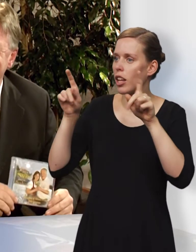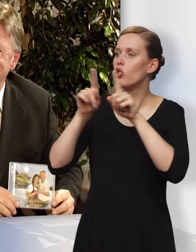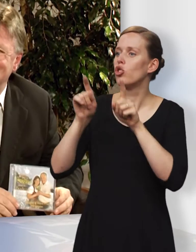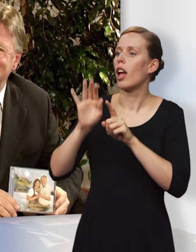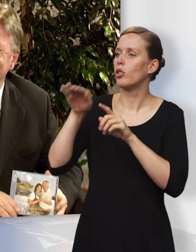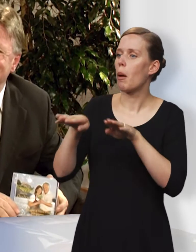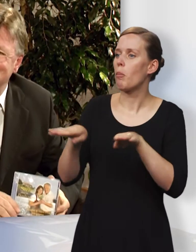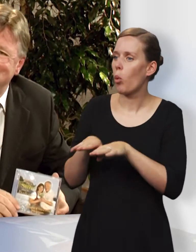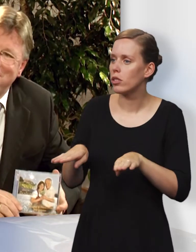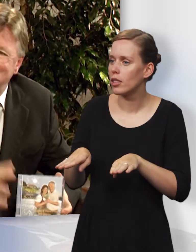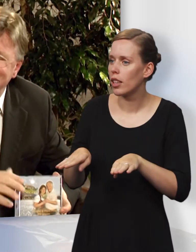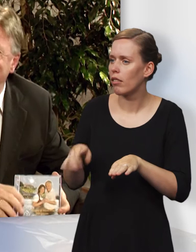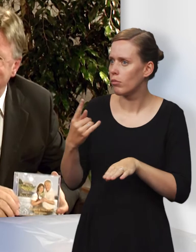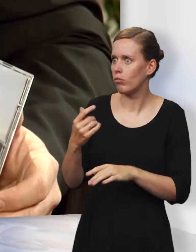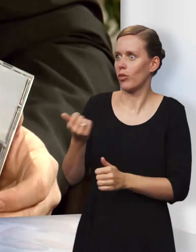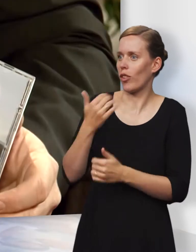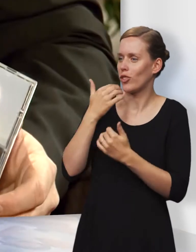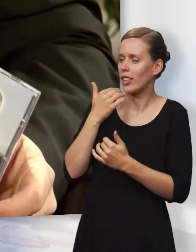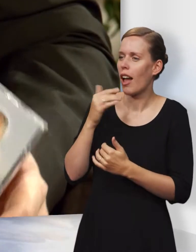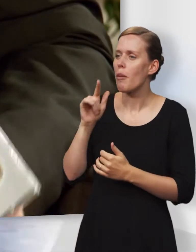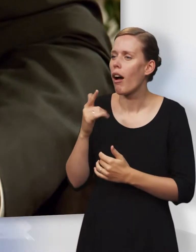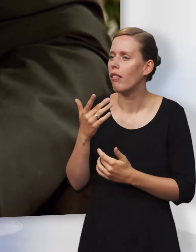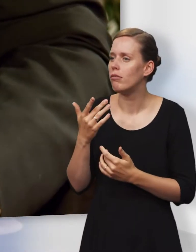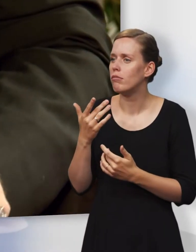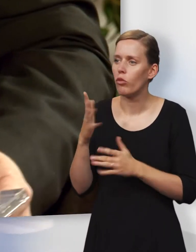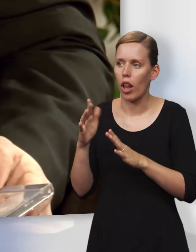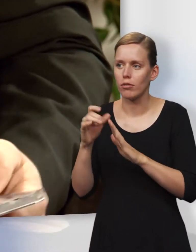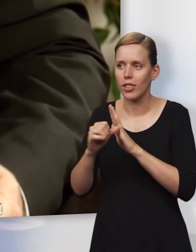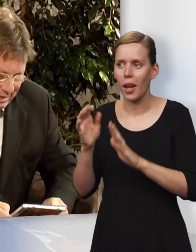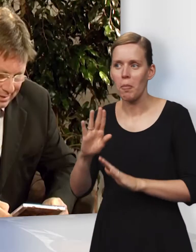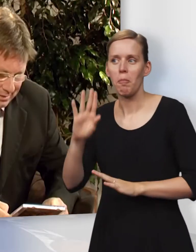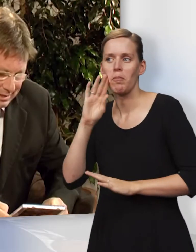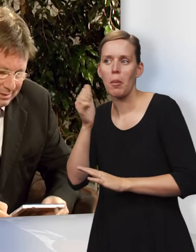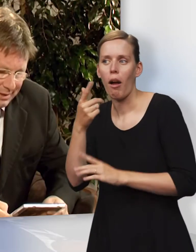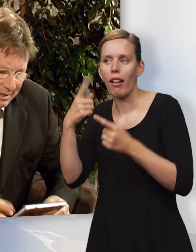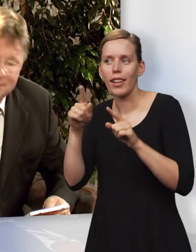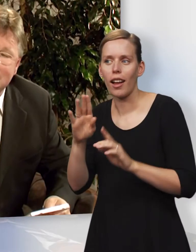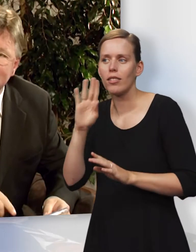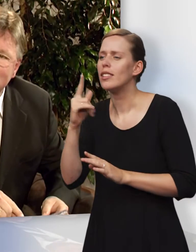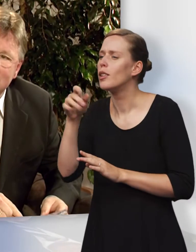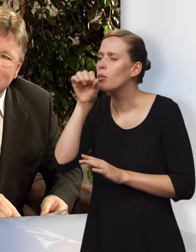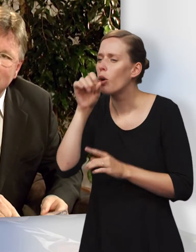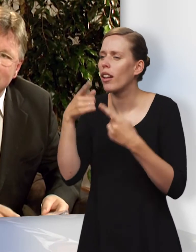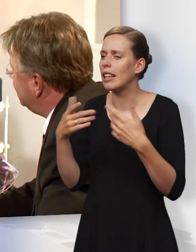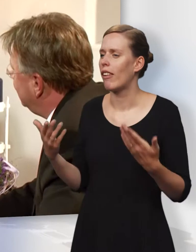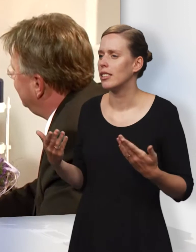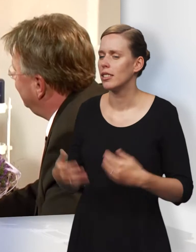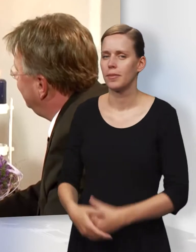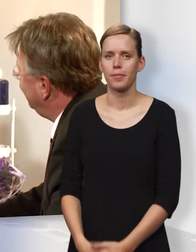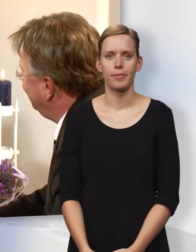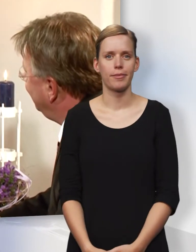Bodensee. Das finde ich eine tolle Geschichte. Bevor wir darüber reden, würde ich sagen, hören wir mal in ein Lied rein. Welches ist denn Ihr Lieblingslied von der